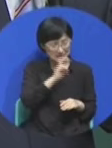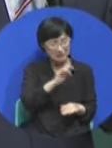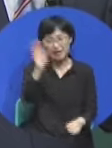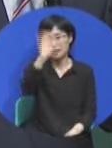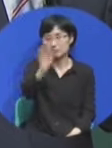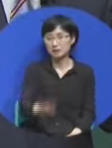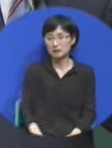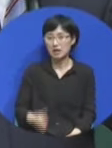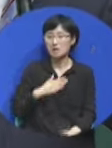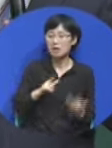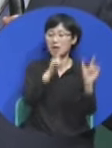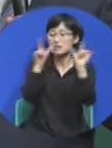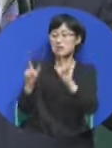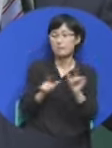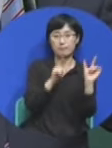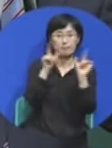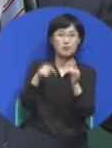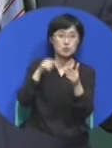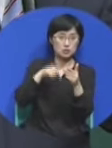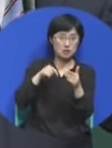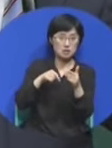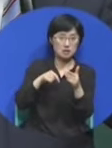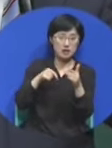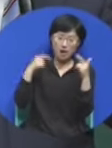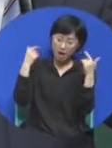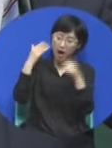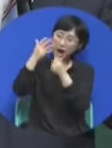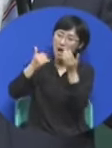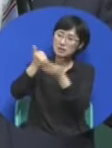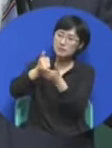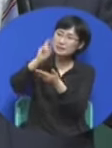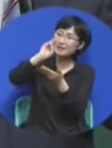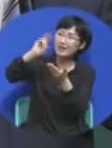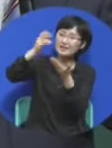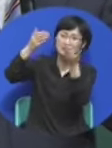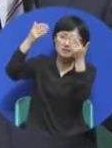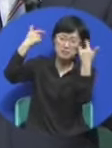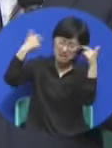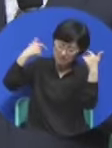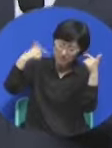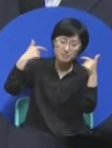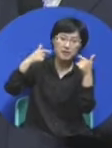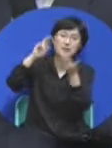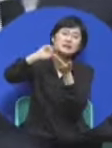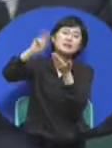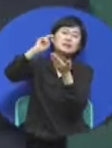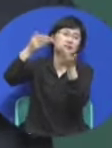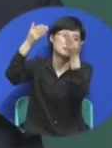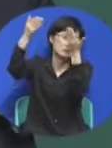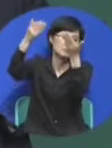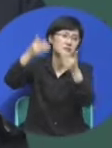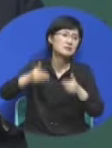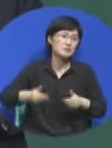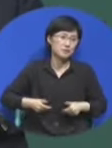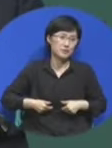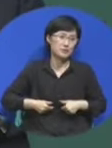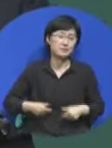삶 속에서도 하나님의 이름을 높이는 찬양이 회복되길 바랍니다.